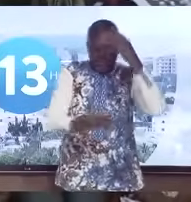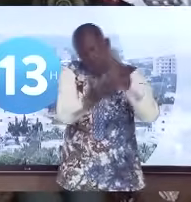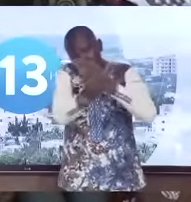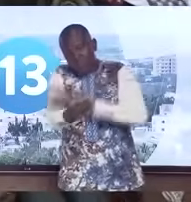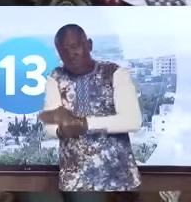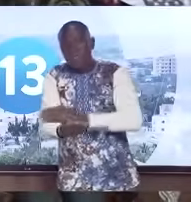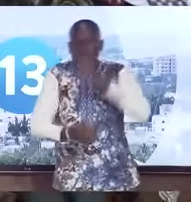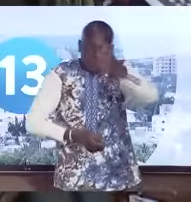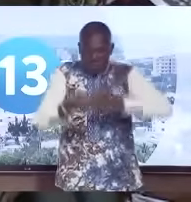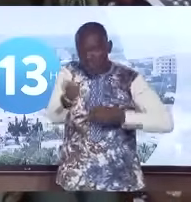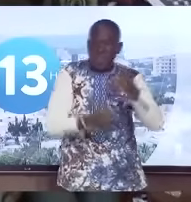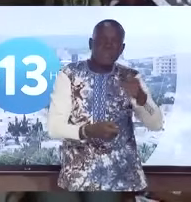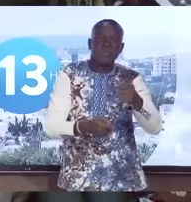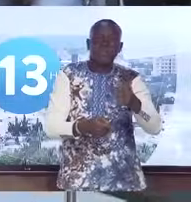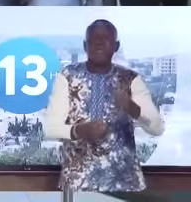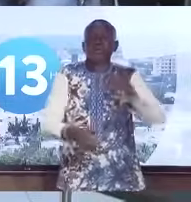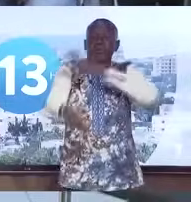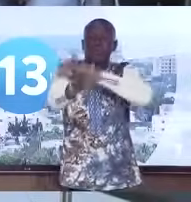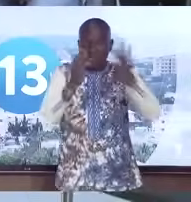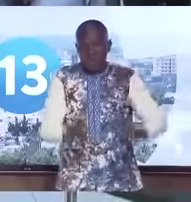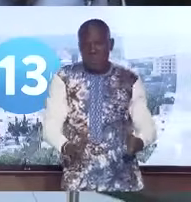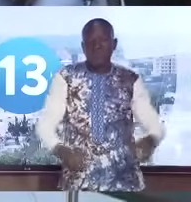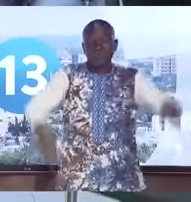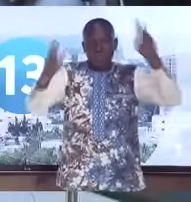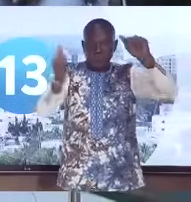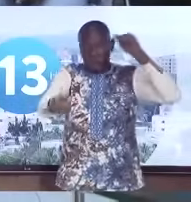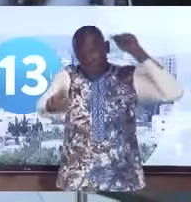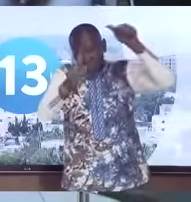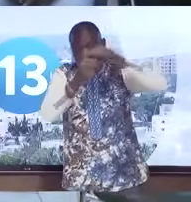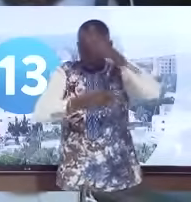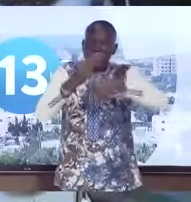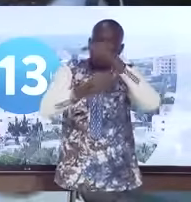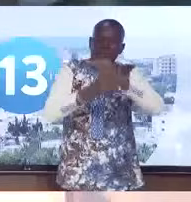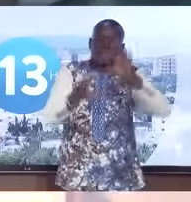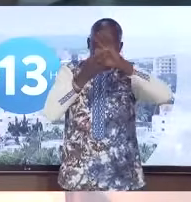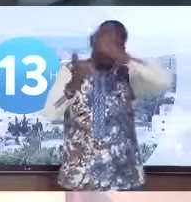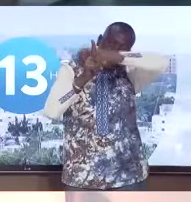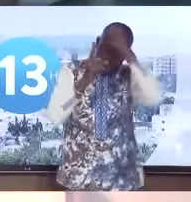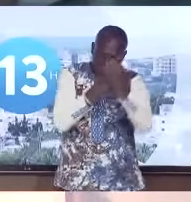de la gouvernance et le renforcement de la réconciliation nationale et de la cohésion sociale.